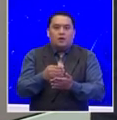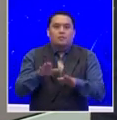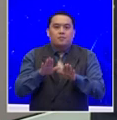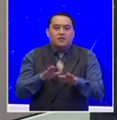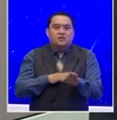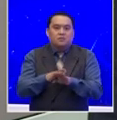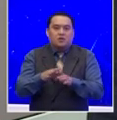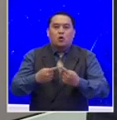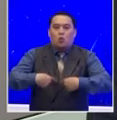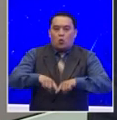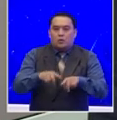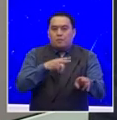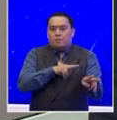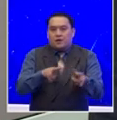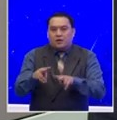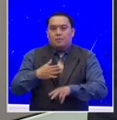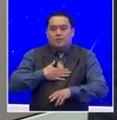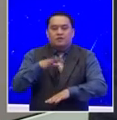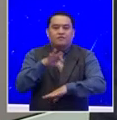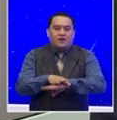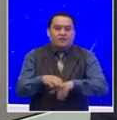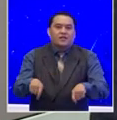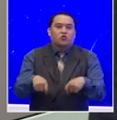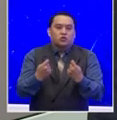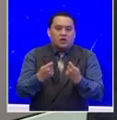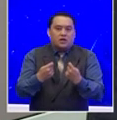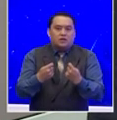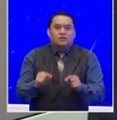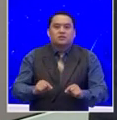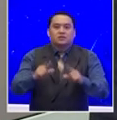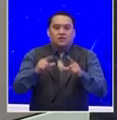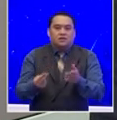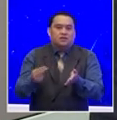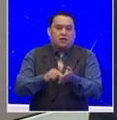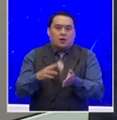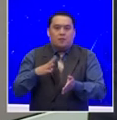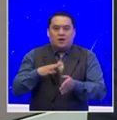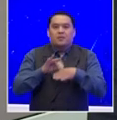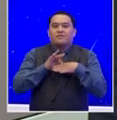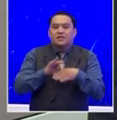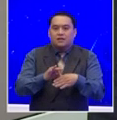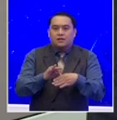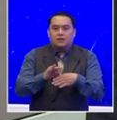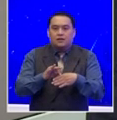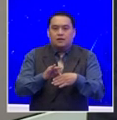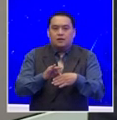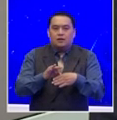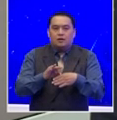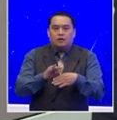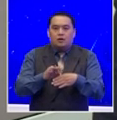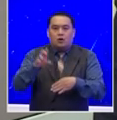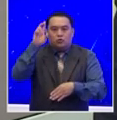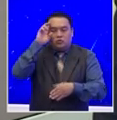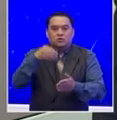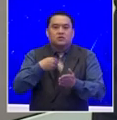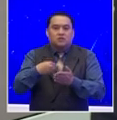органов. При мониторинге нам было выявлено нарушение, то есть завышенные цены, которые были проведены, опубликованы в государственных закупках